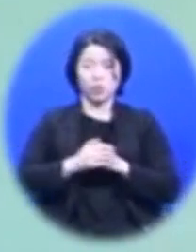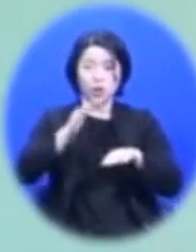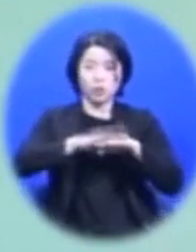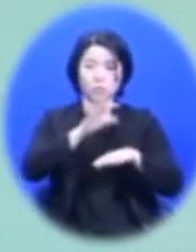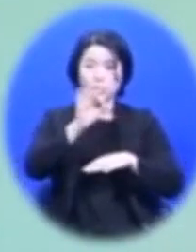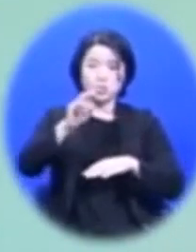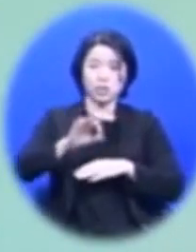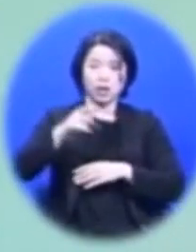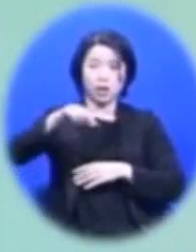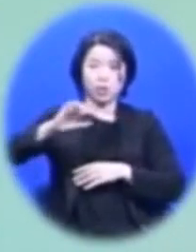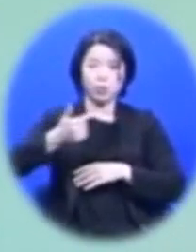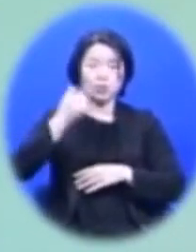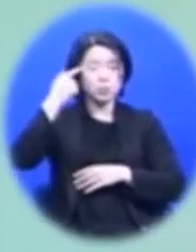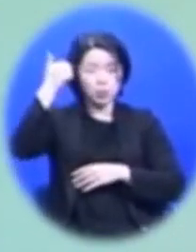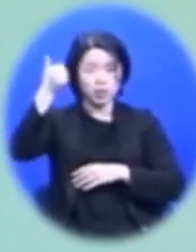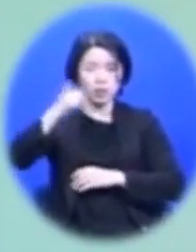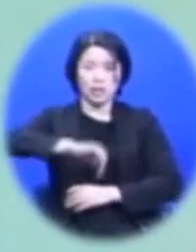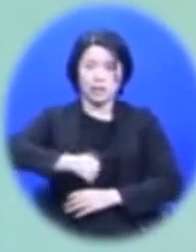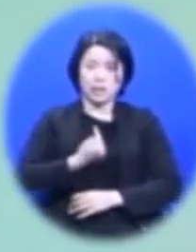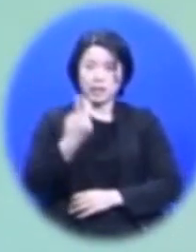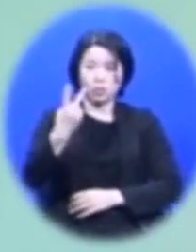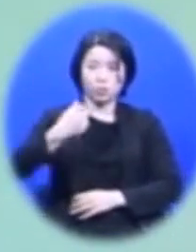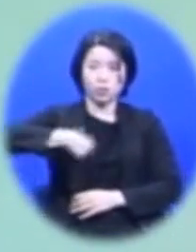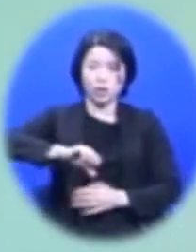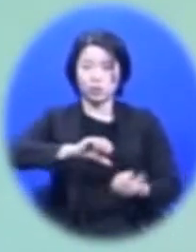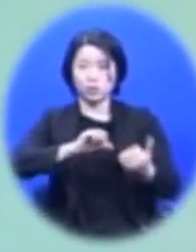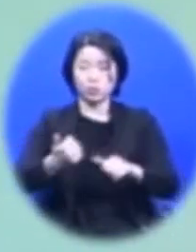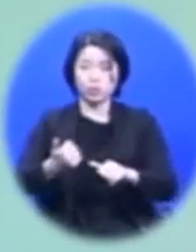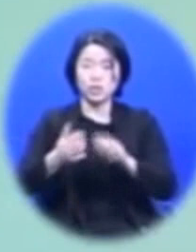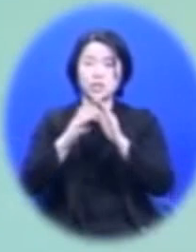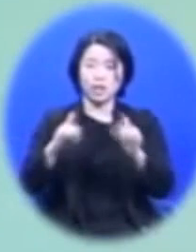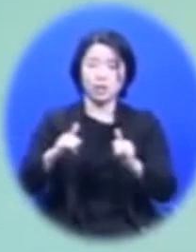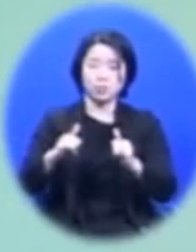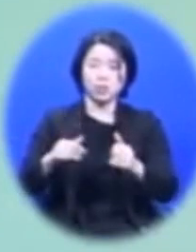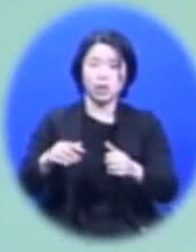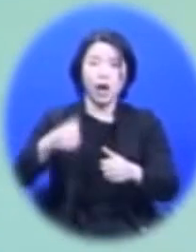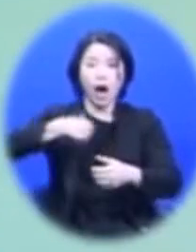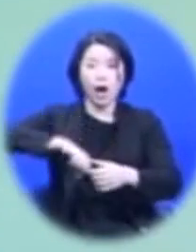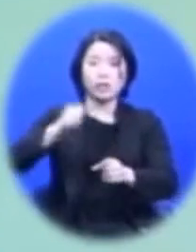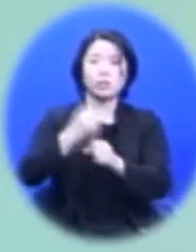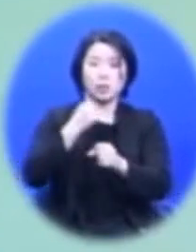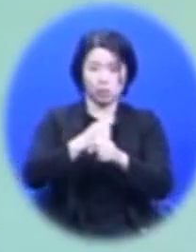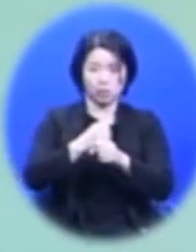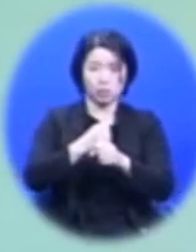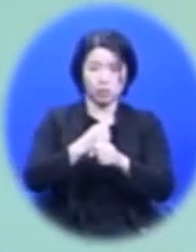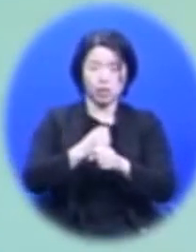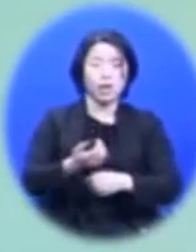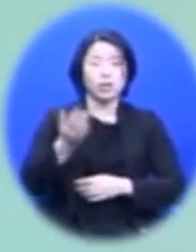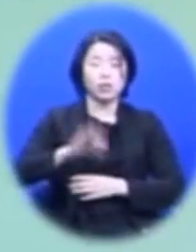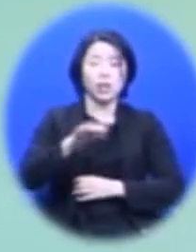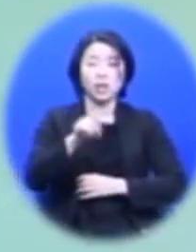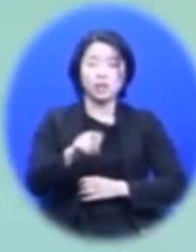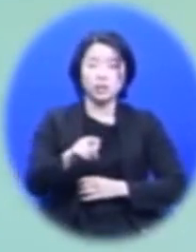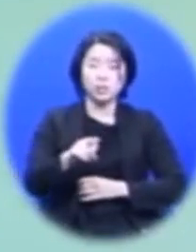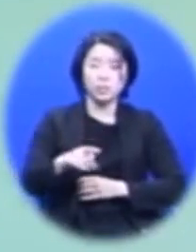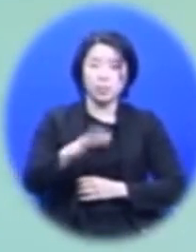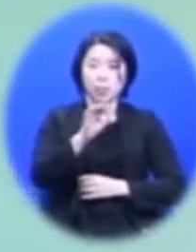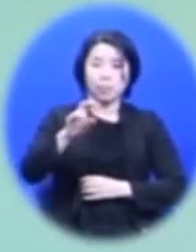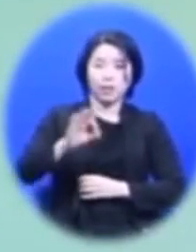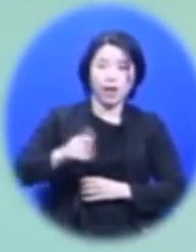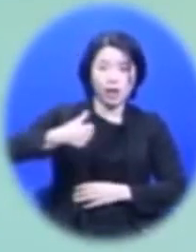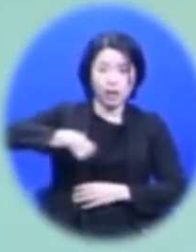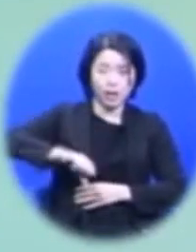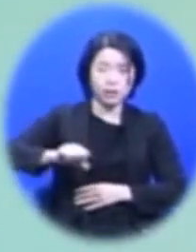목사님, 자기 두 아들 죽인 사람을 양아들 삼았습니다. 근데 그 양아들이